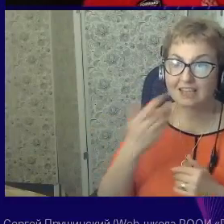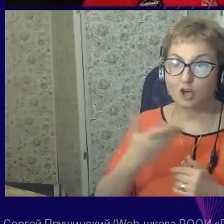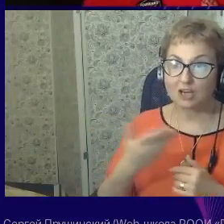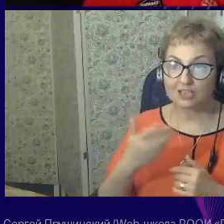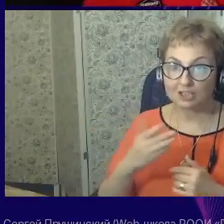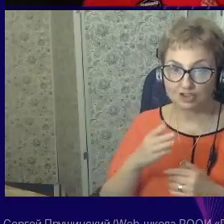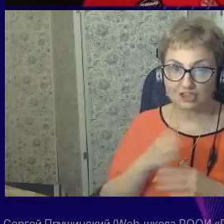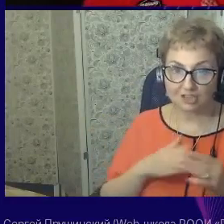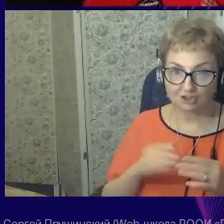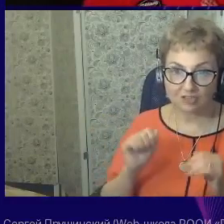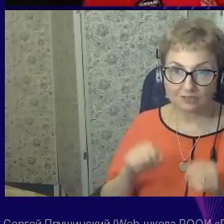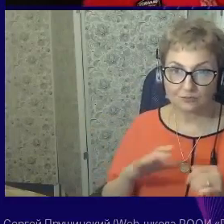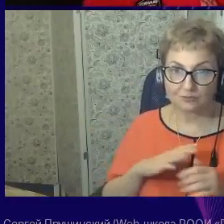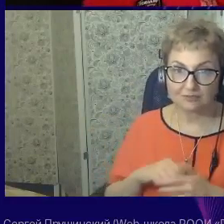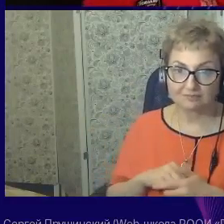часть.